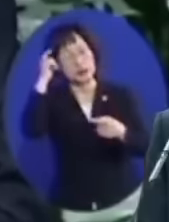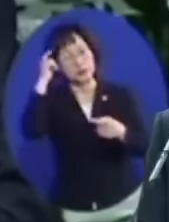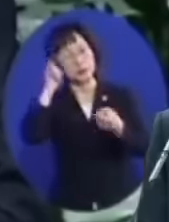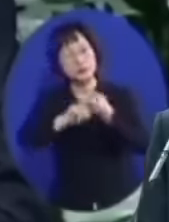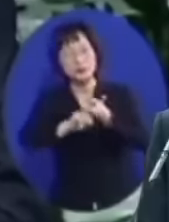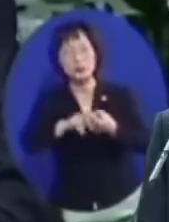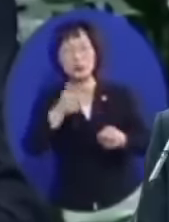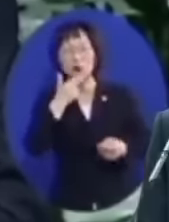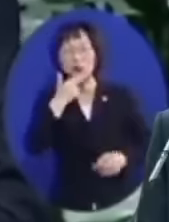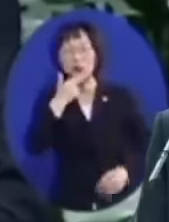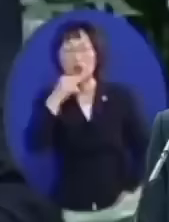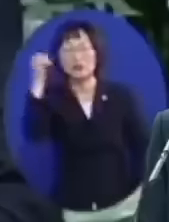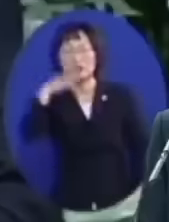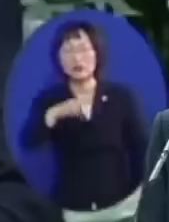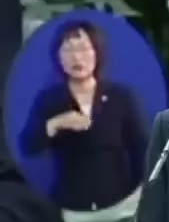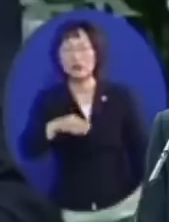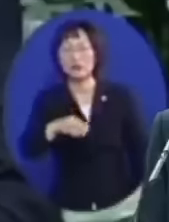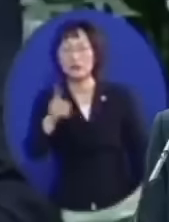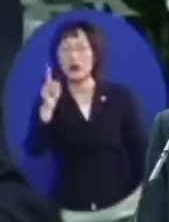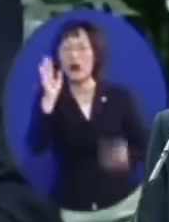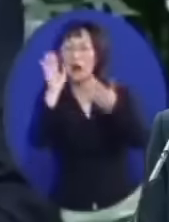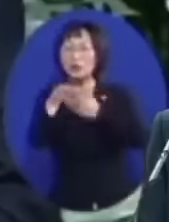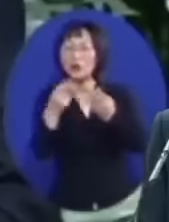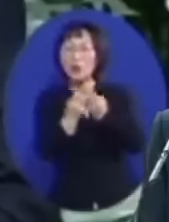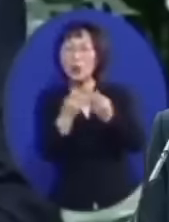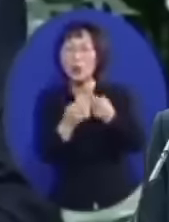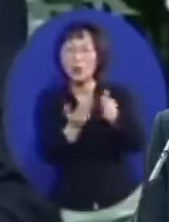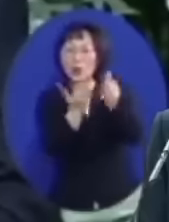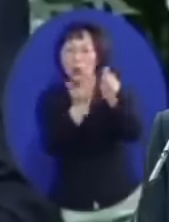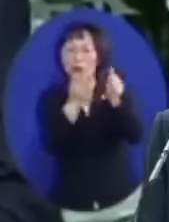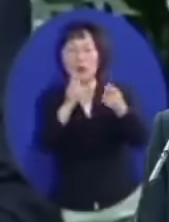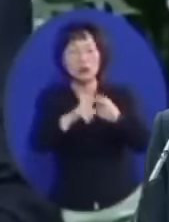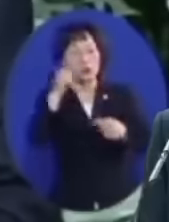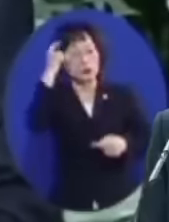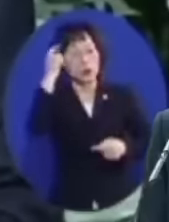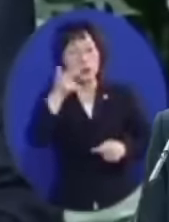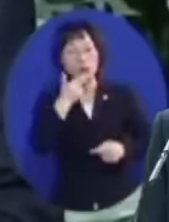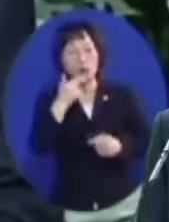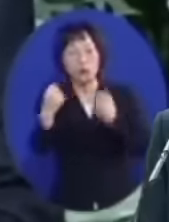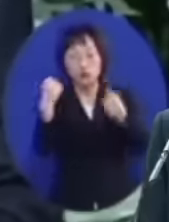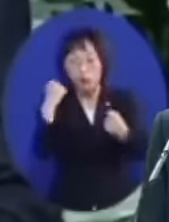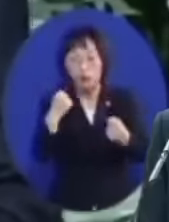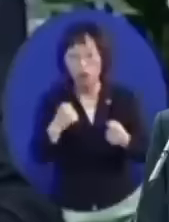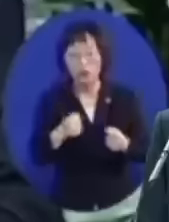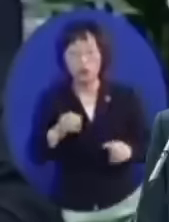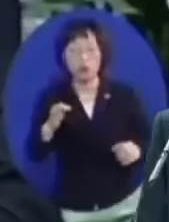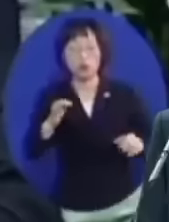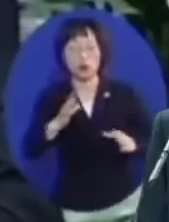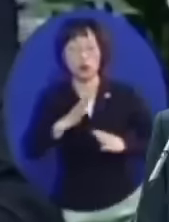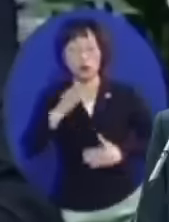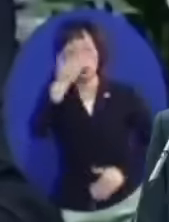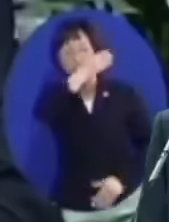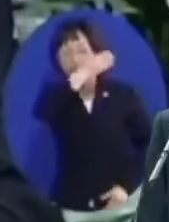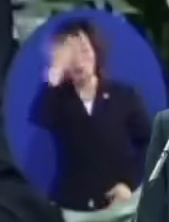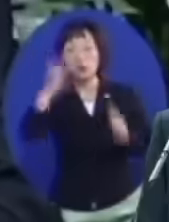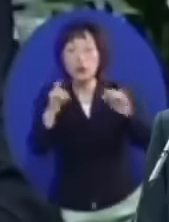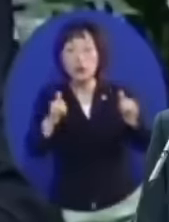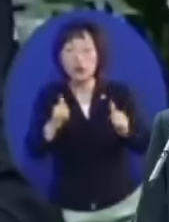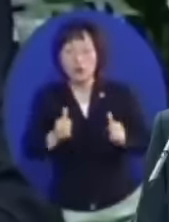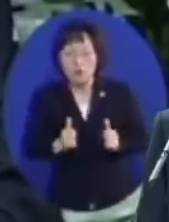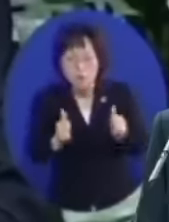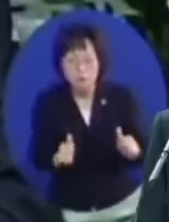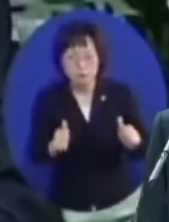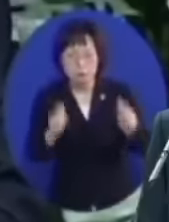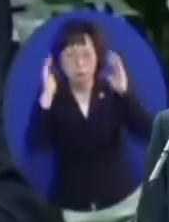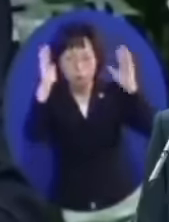뭘 마시는가에 대한 관심도 없었습니다. 그럼에도 불구하고 놀랍게도 젊은이들이 무섭게